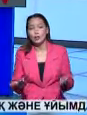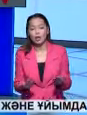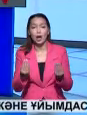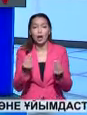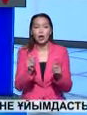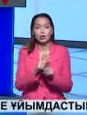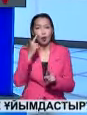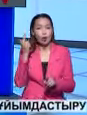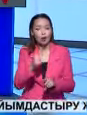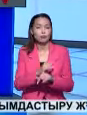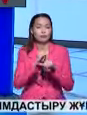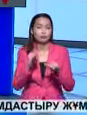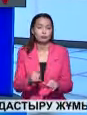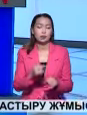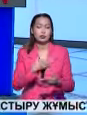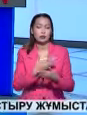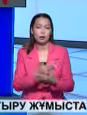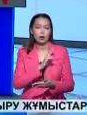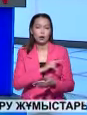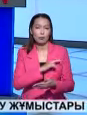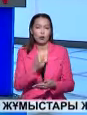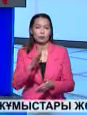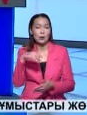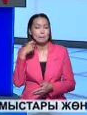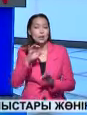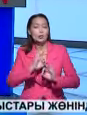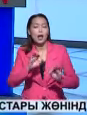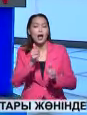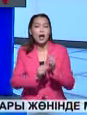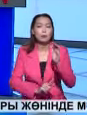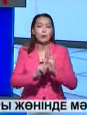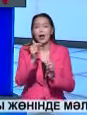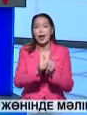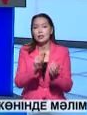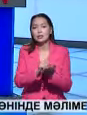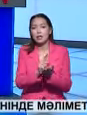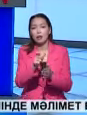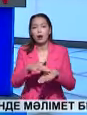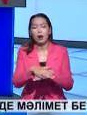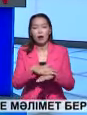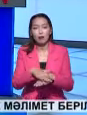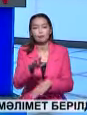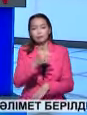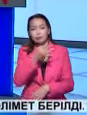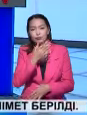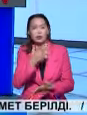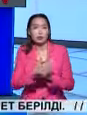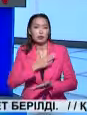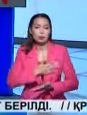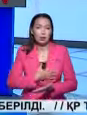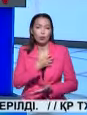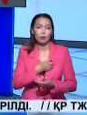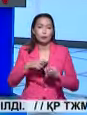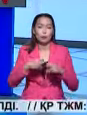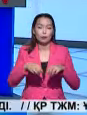сауаттылығын арттыруға ықпал етеді. Президент жолдауындағы әрбір бастама, әрбір тапсырма халықтың көңілінен шықты. Өзекті мәселелердің шешімін